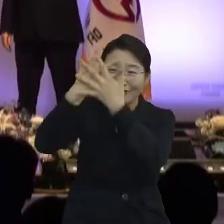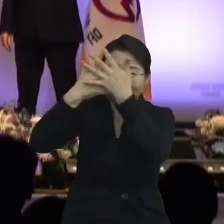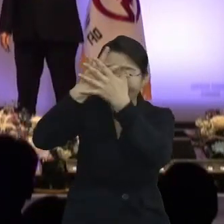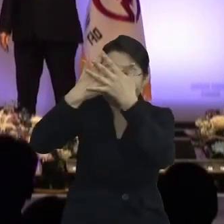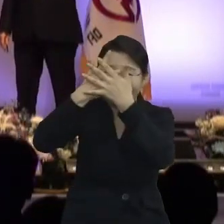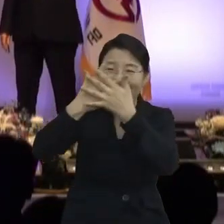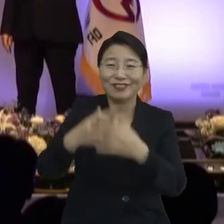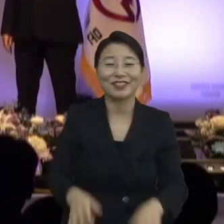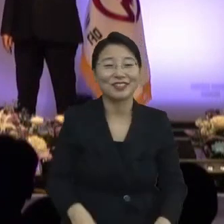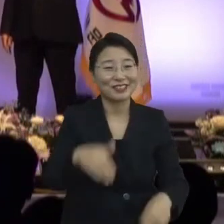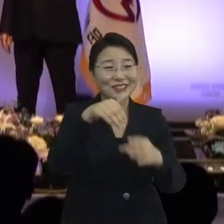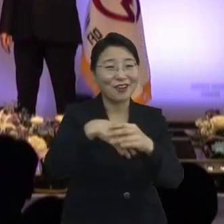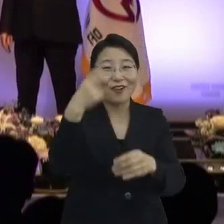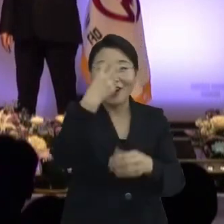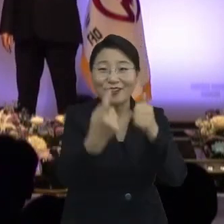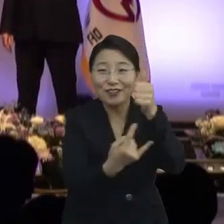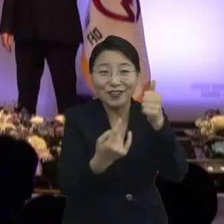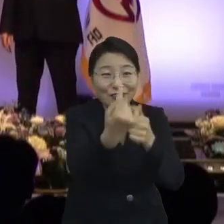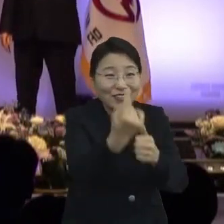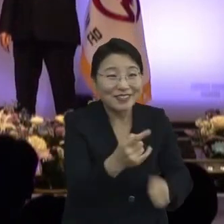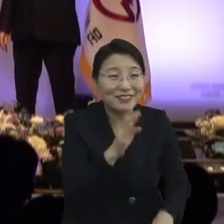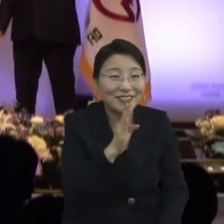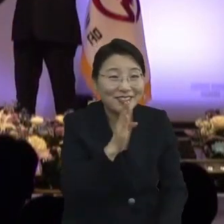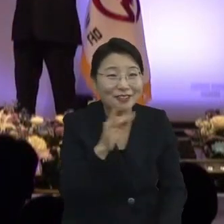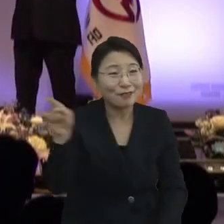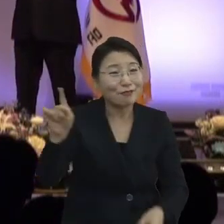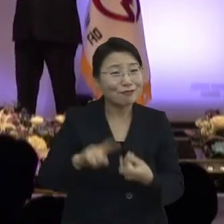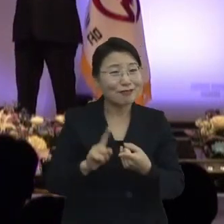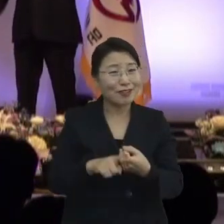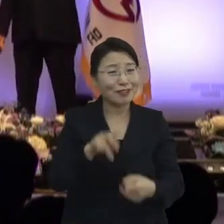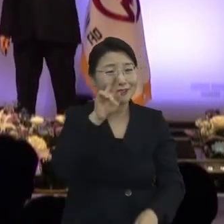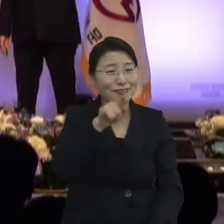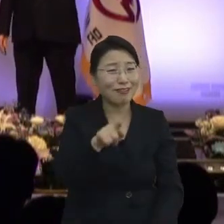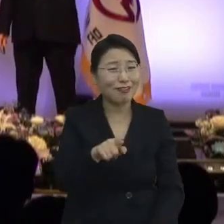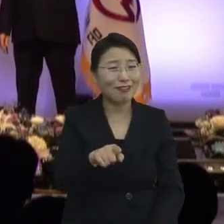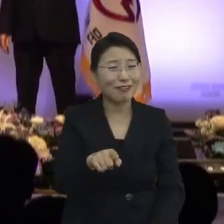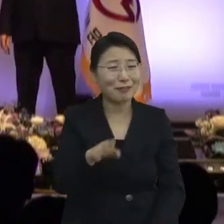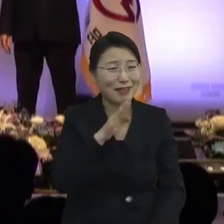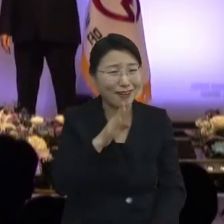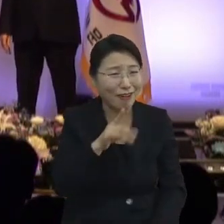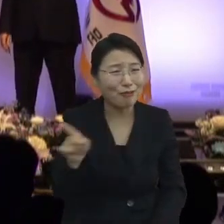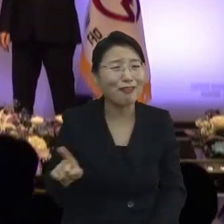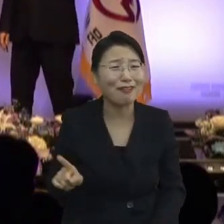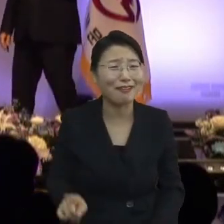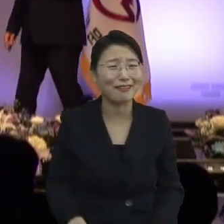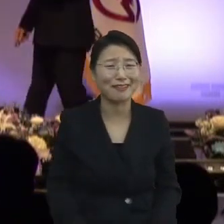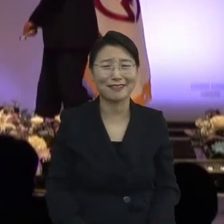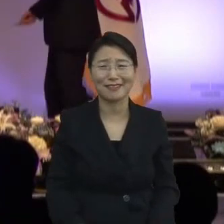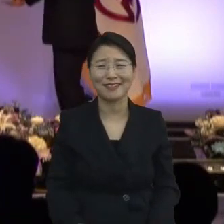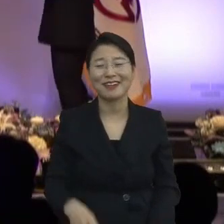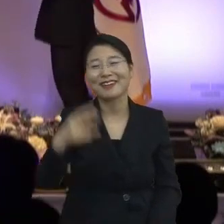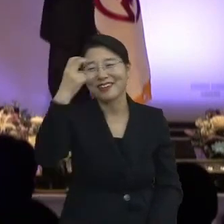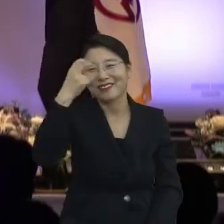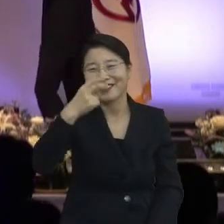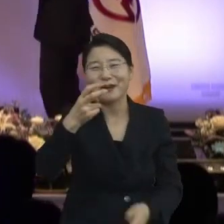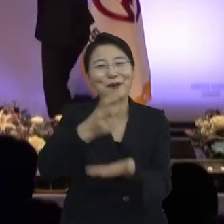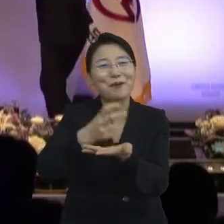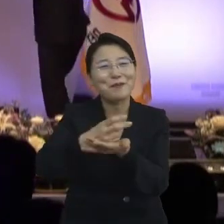선관위에 오신 분들 계실 텐데 가서 좀 한번 검토해 주세요. 이게 이렇게 해야 되는 건지.